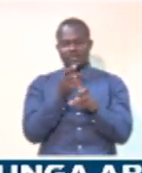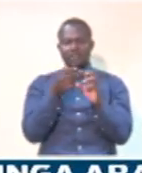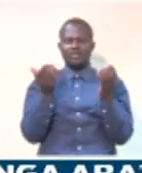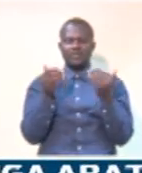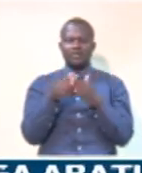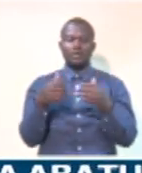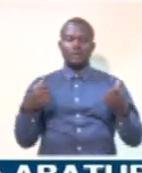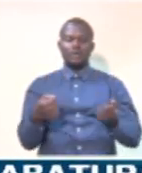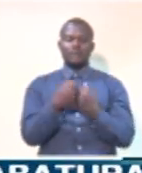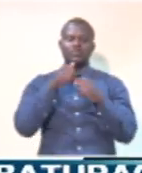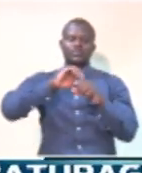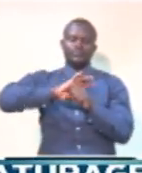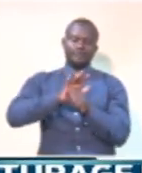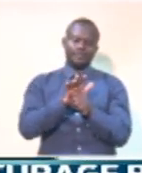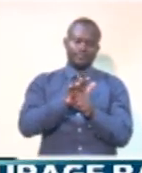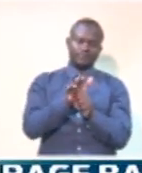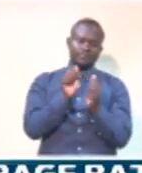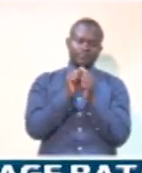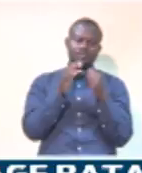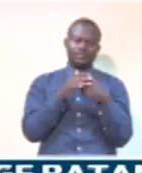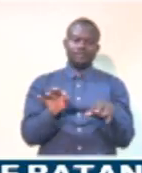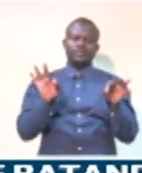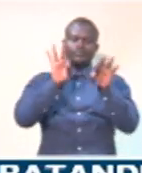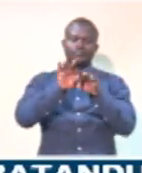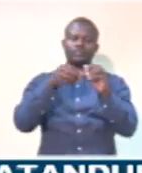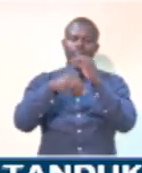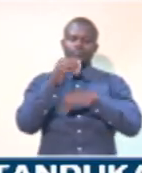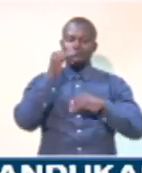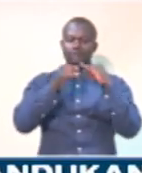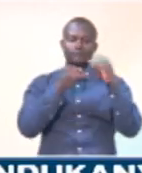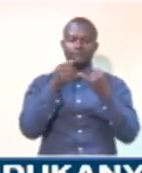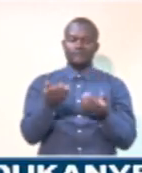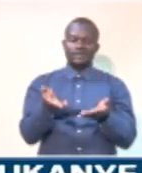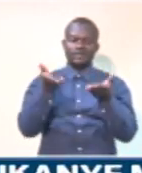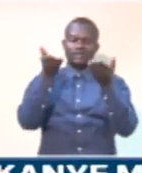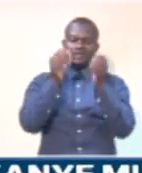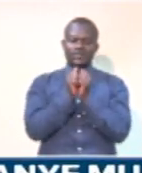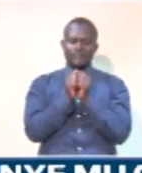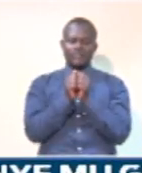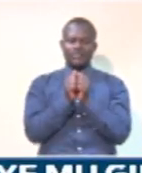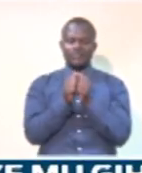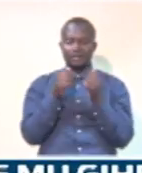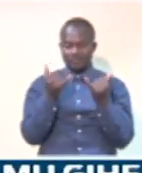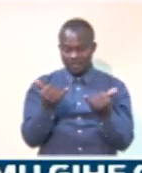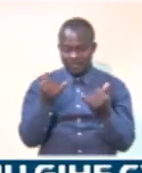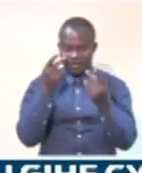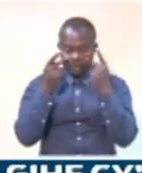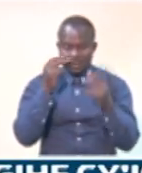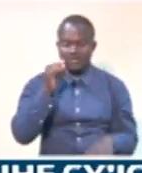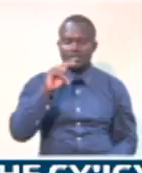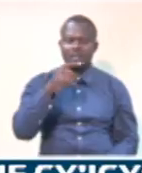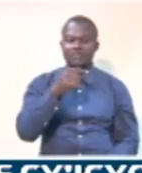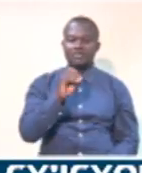za COVID-19 ibiciro ku isoko mpuzamahanga byarazamutse urebye tuvuge nk'ingano